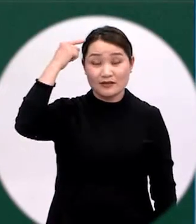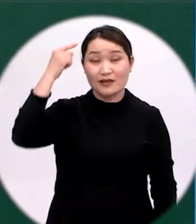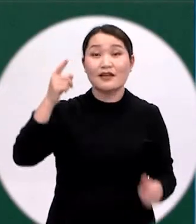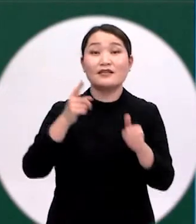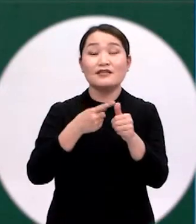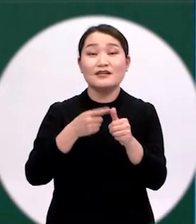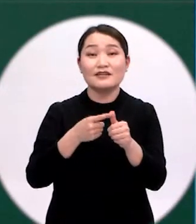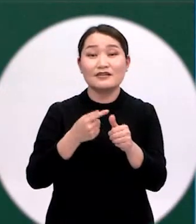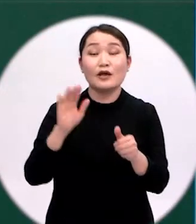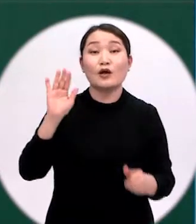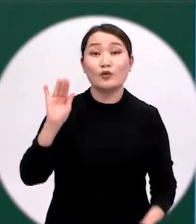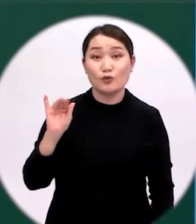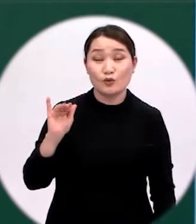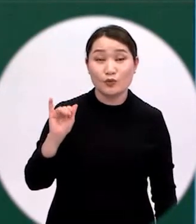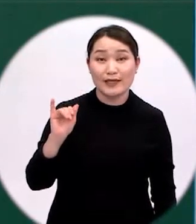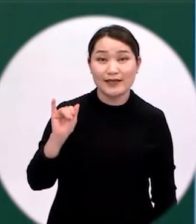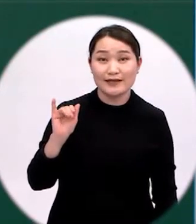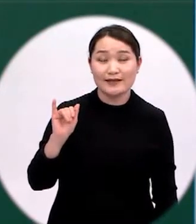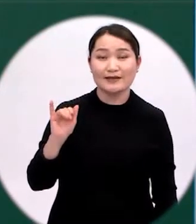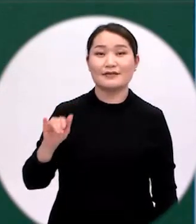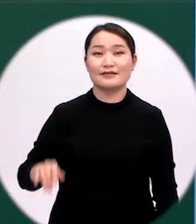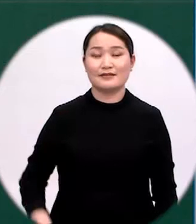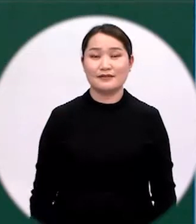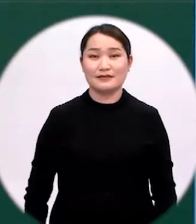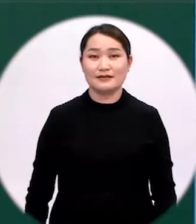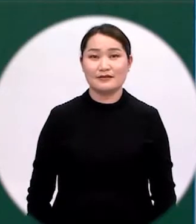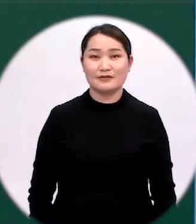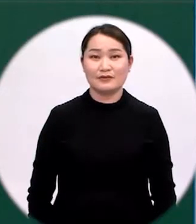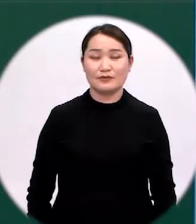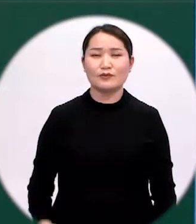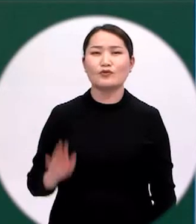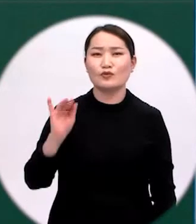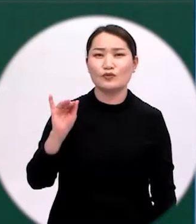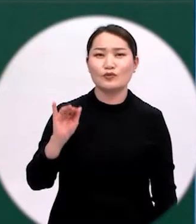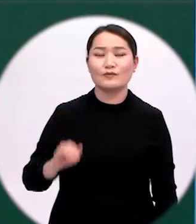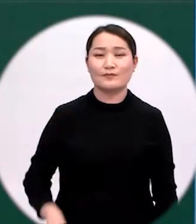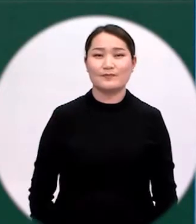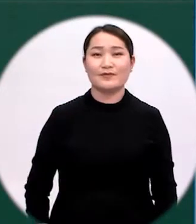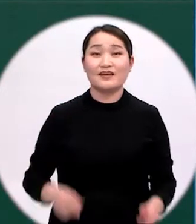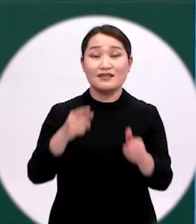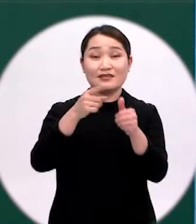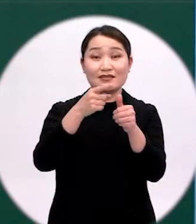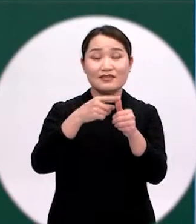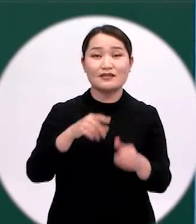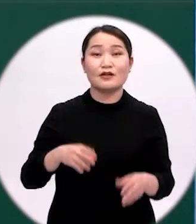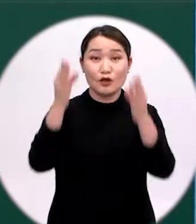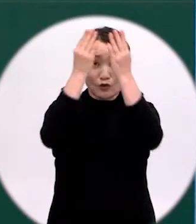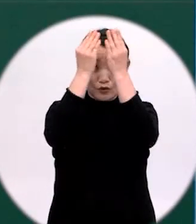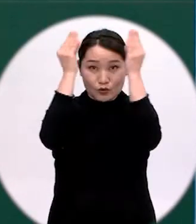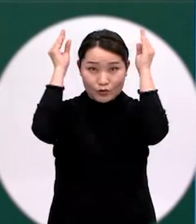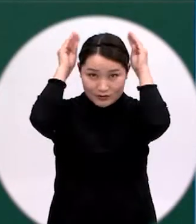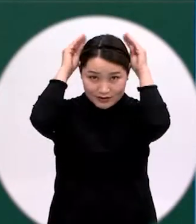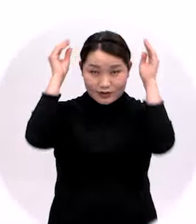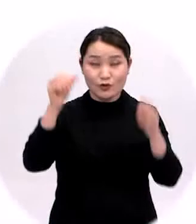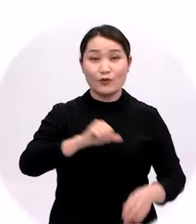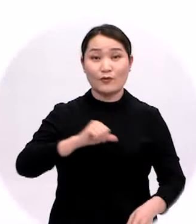өөрийн нэртэй. Нэр нь юудын? За, бие даагад уншаарай